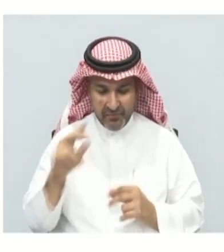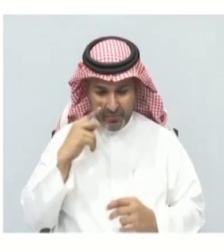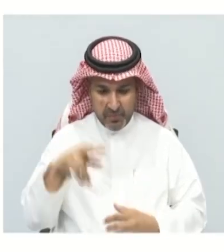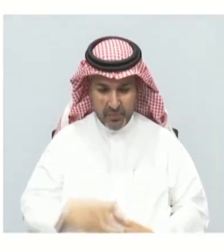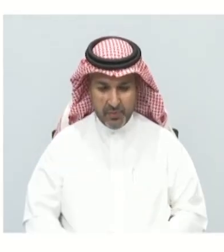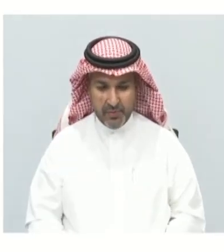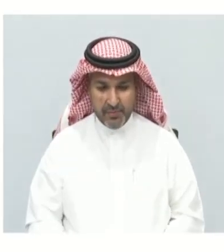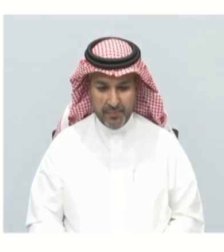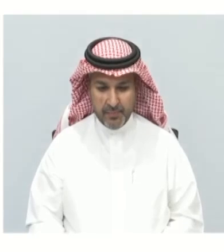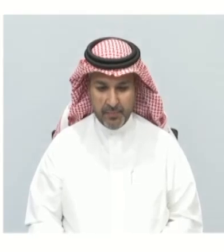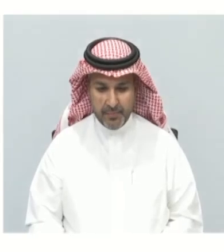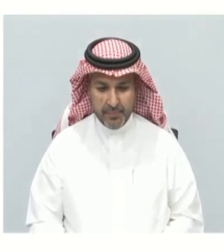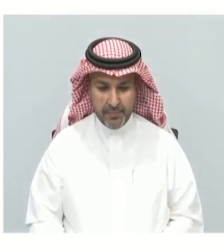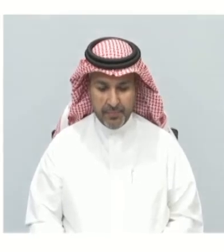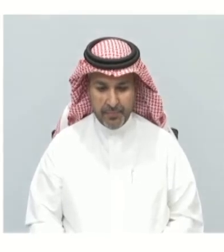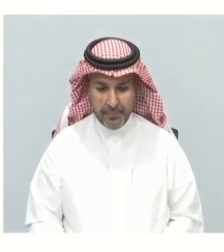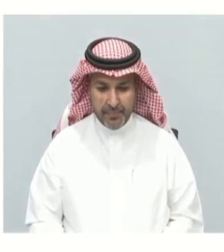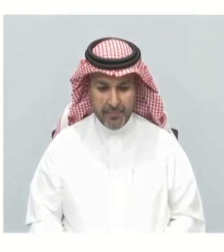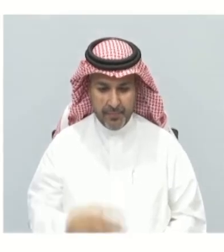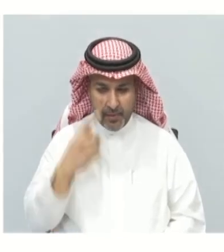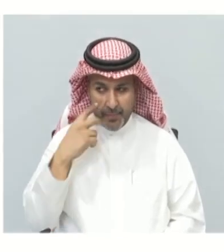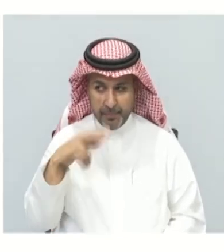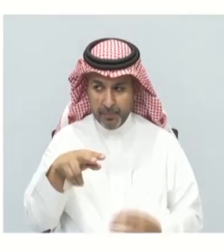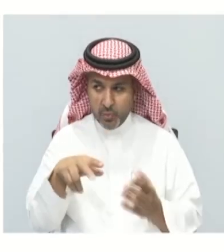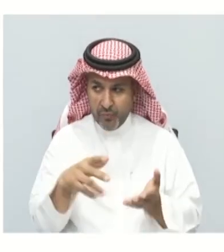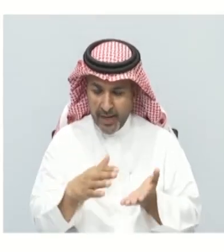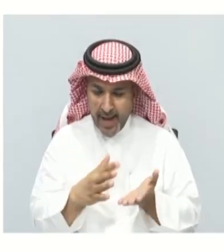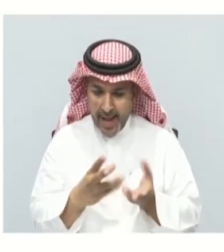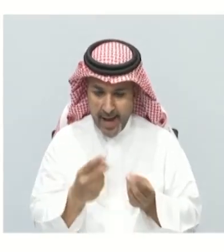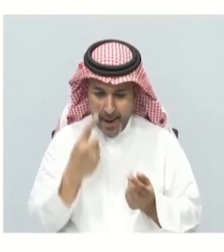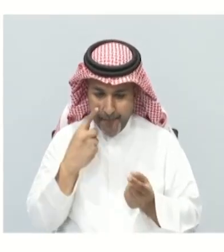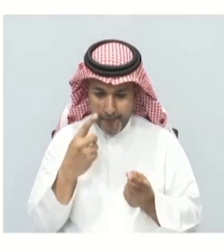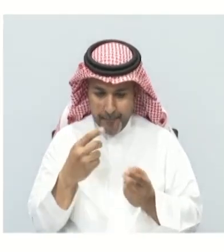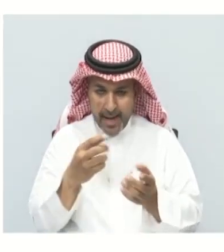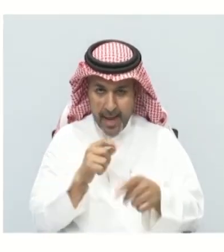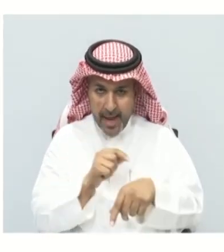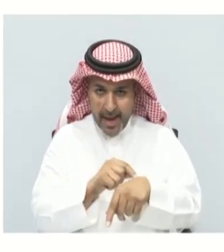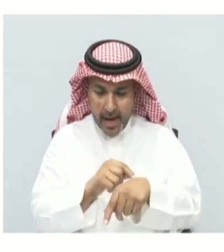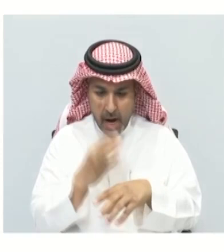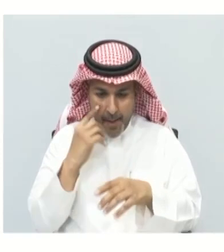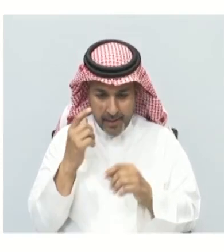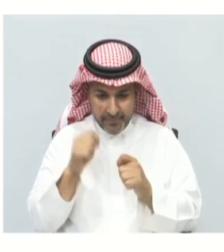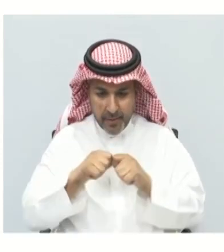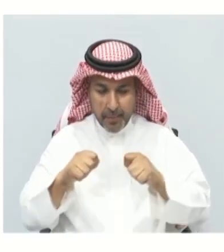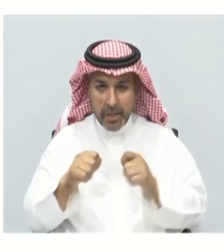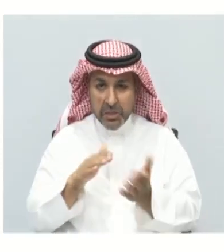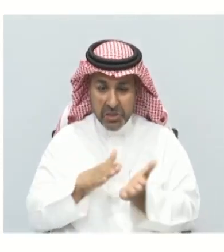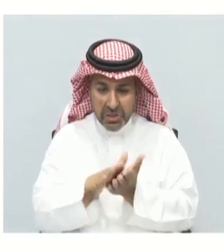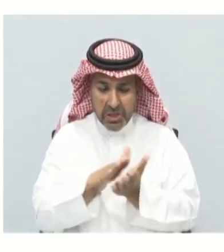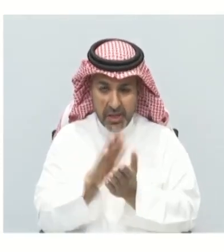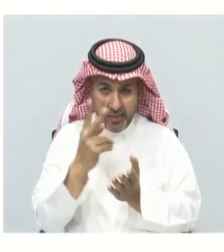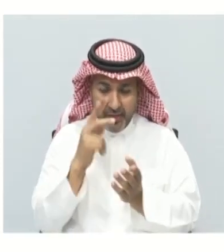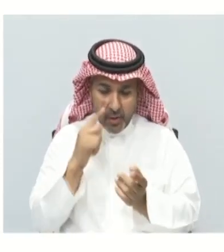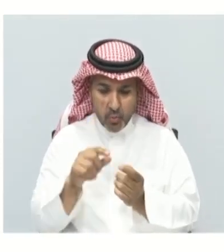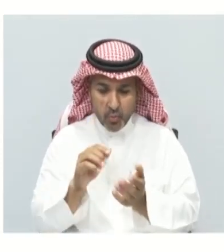يبدو لك حتى هنا قمت انا باجرائها في المنزل عن طريق استخدام المنبه الموجود في او المؤقت الموجود في الجوال